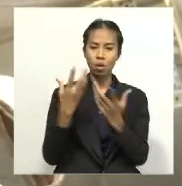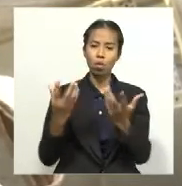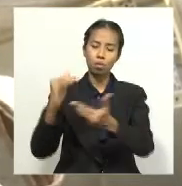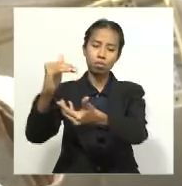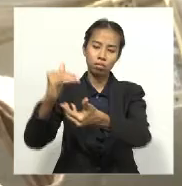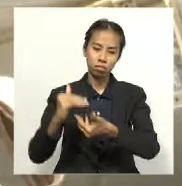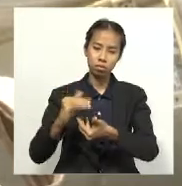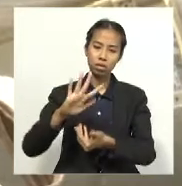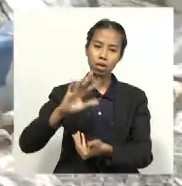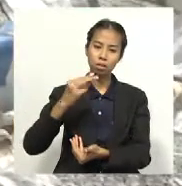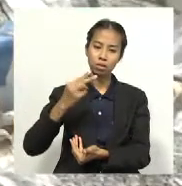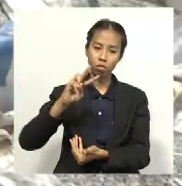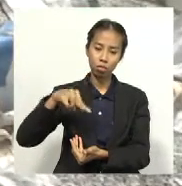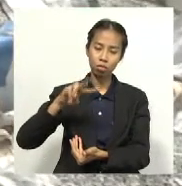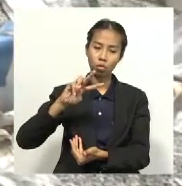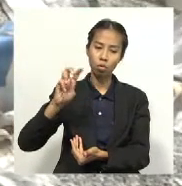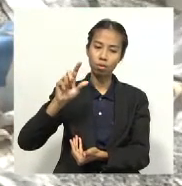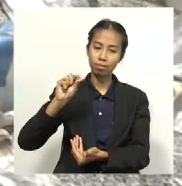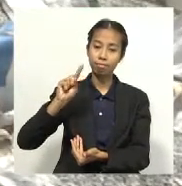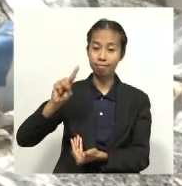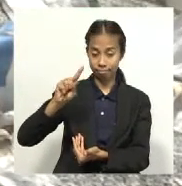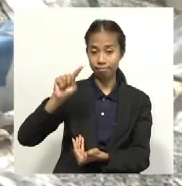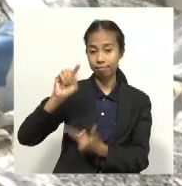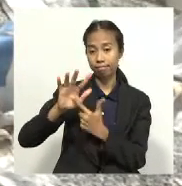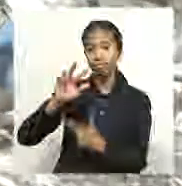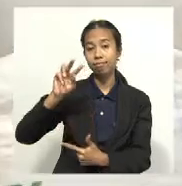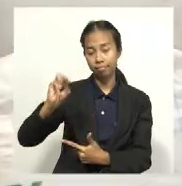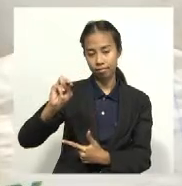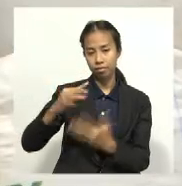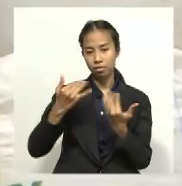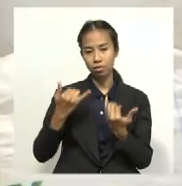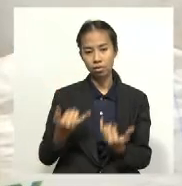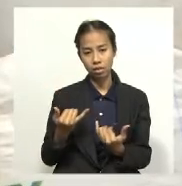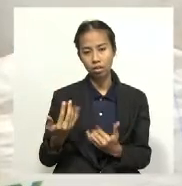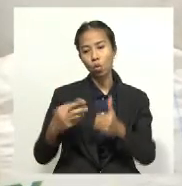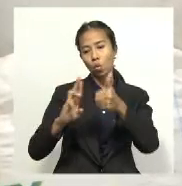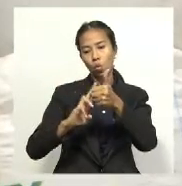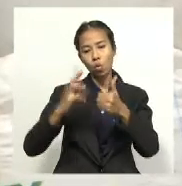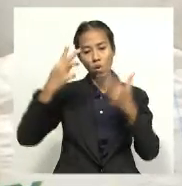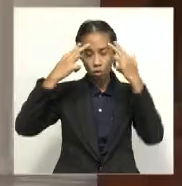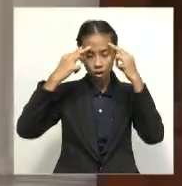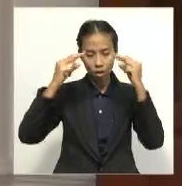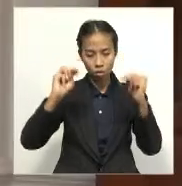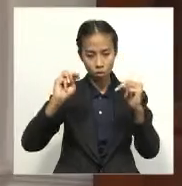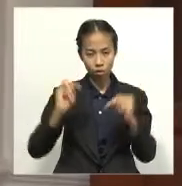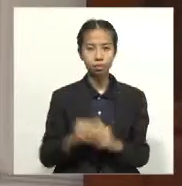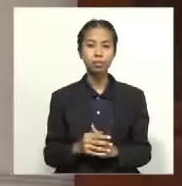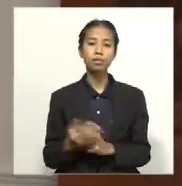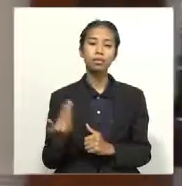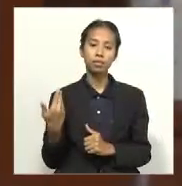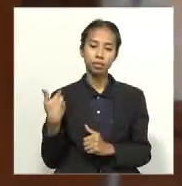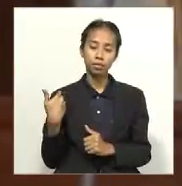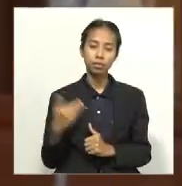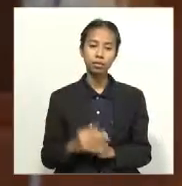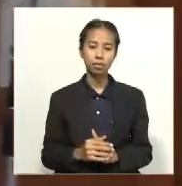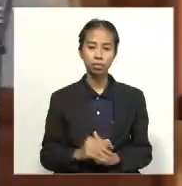การนำเข้ามาแล้วถึง 52,221 ตันนะครับทางด้านของพลเอกประวิตรวงษ์สุวรรณรองนายกรัฐมนตรีและรัฐมนตรีว่าการกระทรวงก